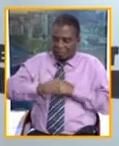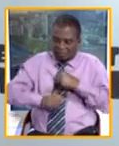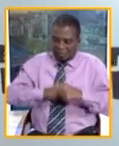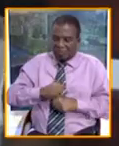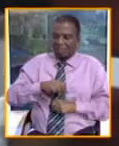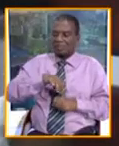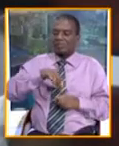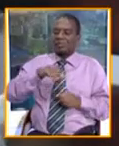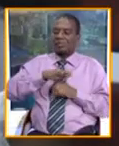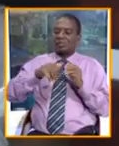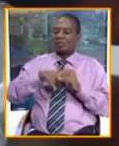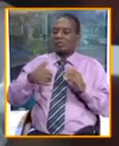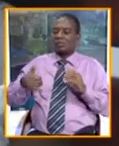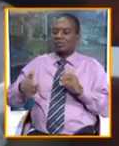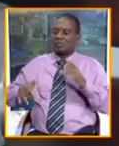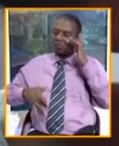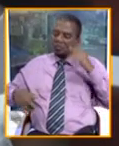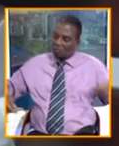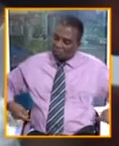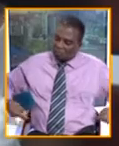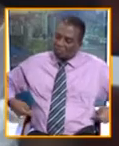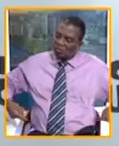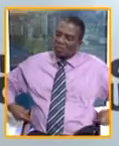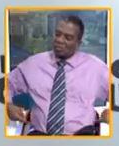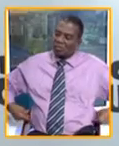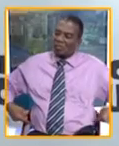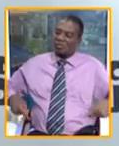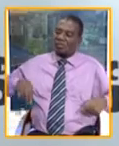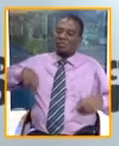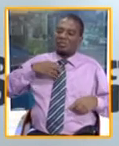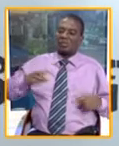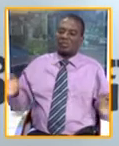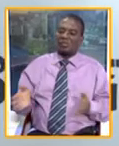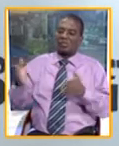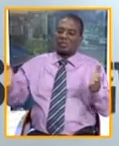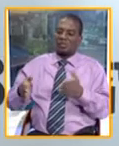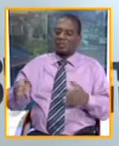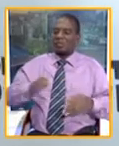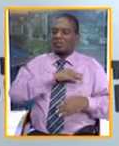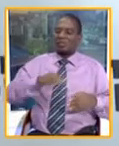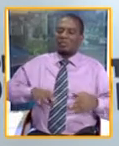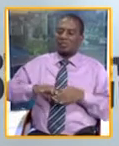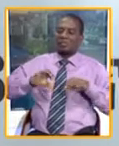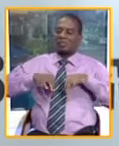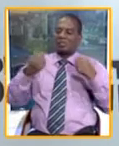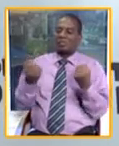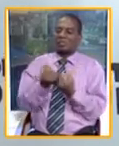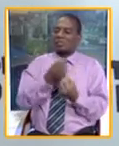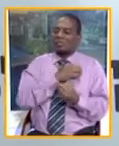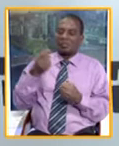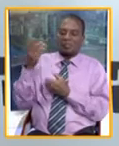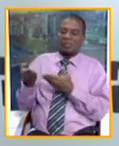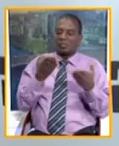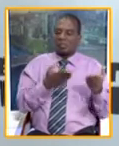tout autre type de maladie rénale. Nous avons mobilisé les membres de notre association et divers donateurs afin de leur offrir ces dons.